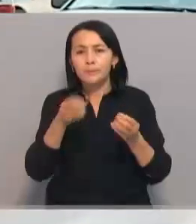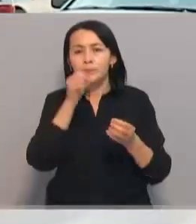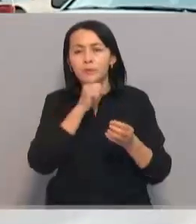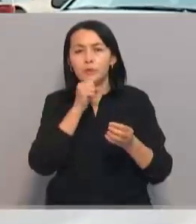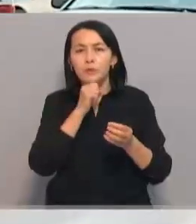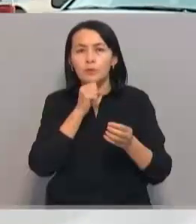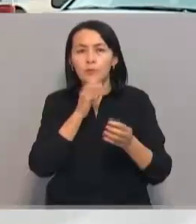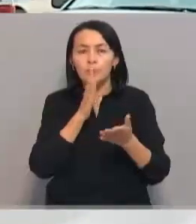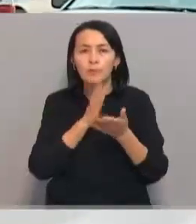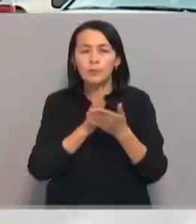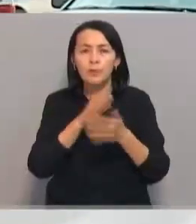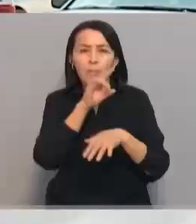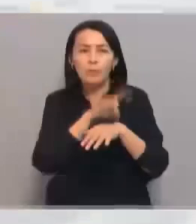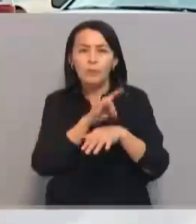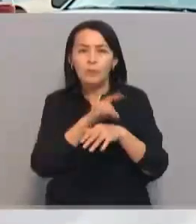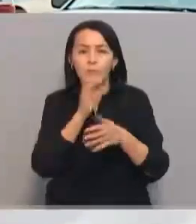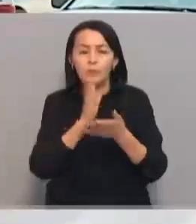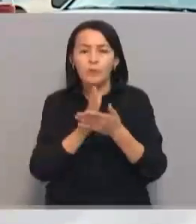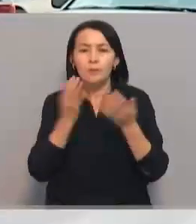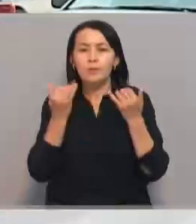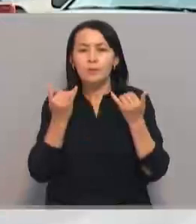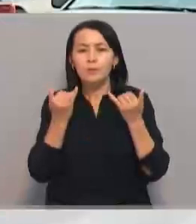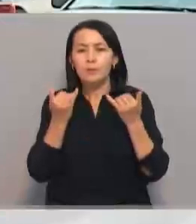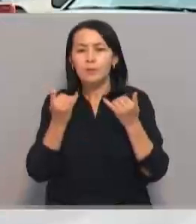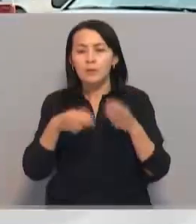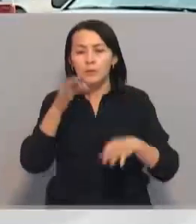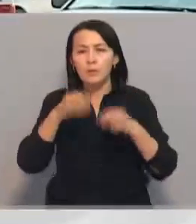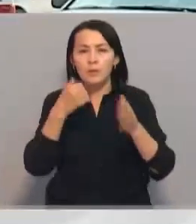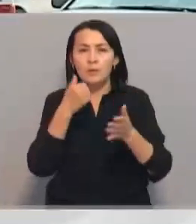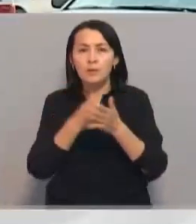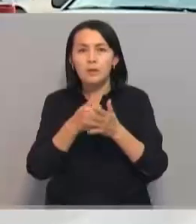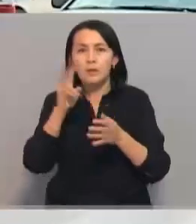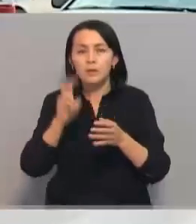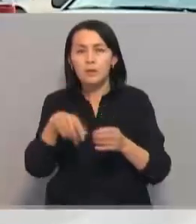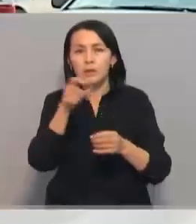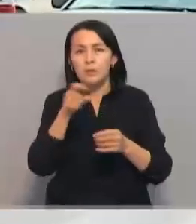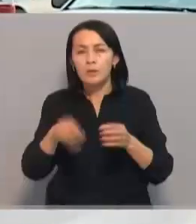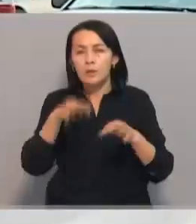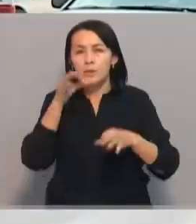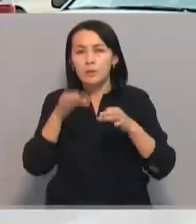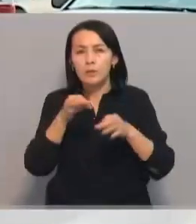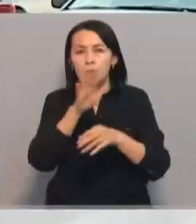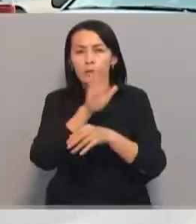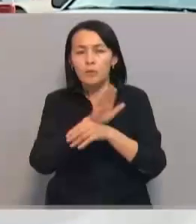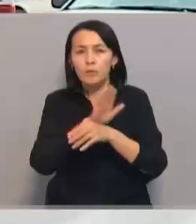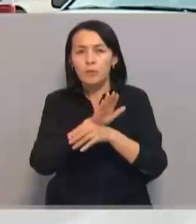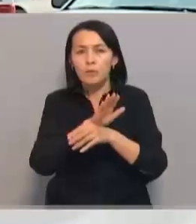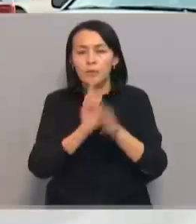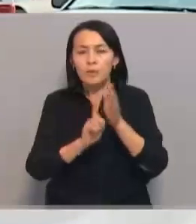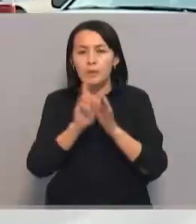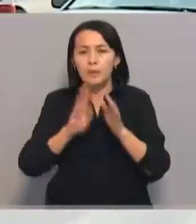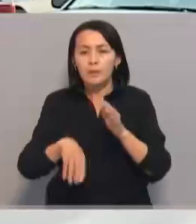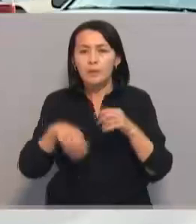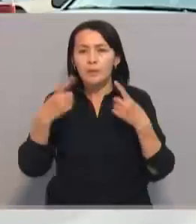Ұрлық жасағандар, алаяқтық жасаған. Бұл жерде сотқа дейін отыратын азаматтар соттың үкімі нақты шыққаннан кейін жаза өтеу